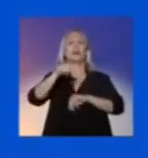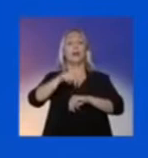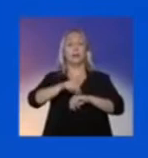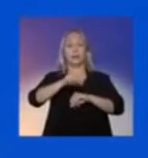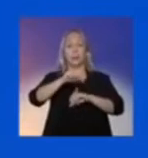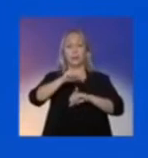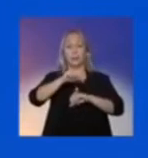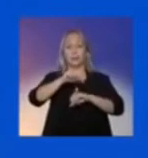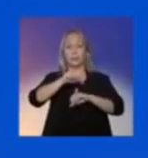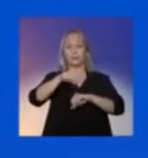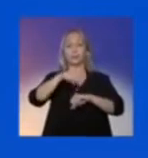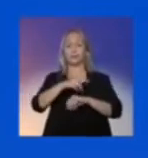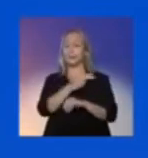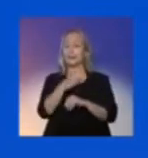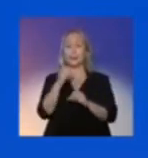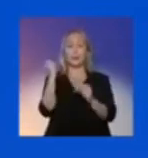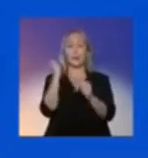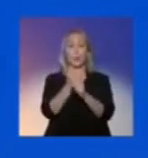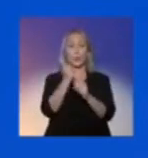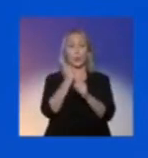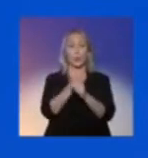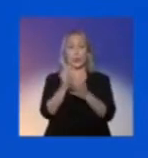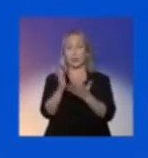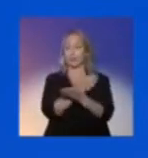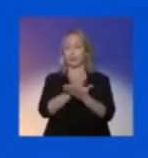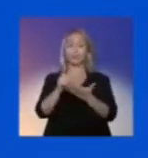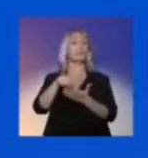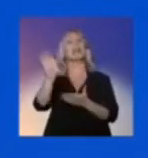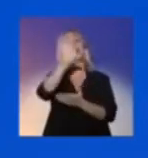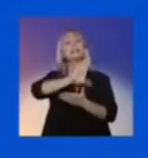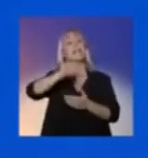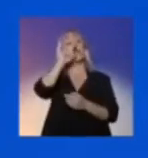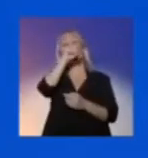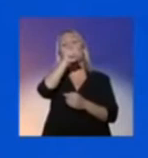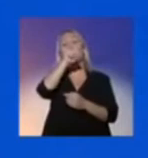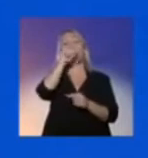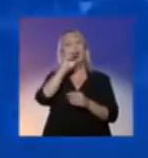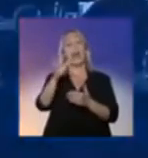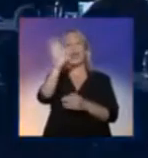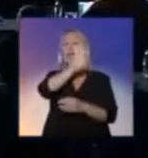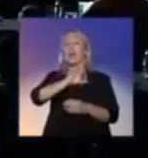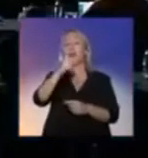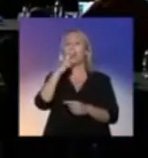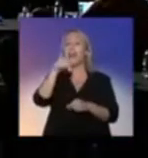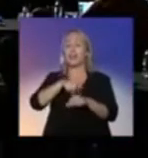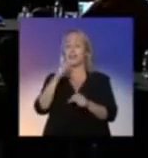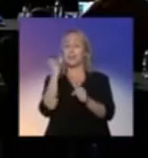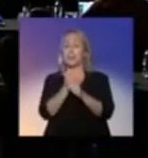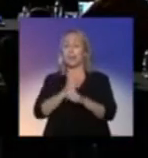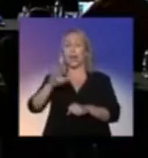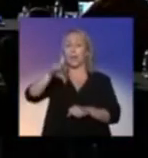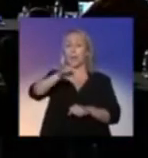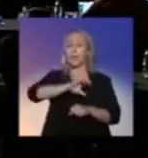καταμερισμό εργασίας ο οποίος γίνεται στην Ευρώπη για το ποιες χώρες μπορούν να υποστηρίξουν παραγωγικές